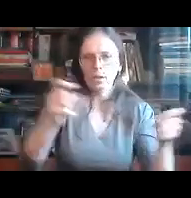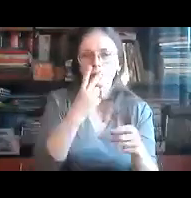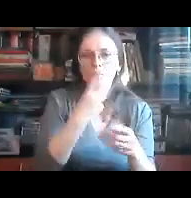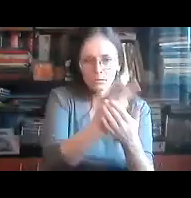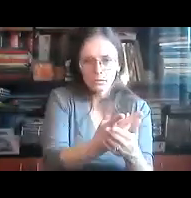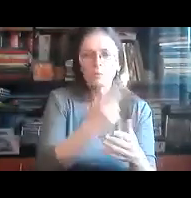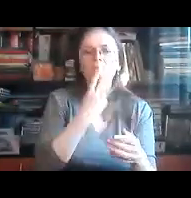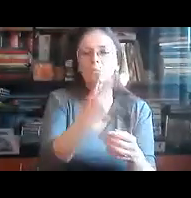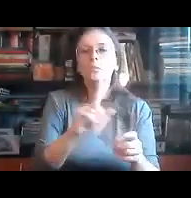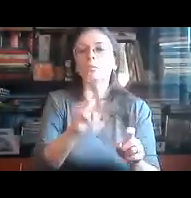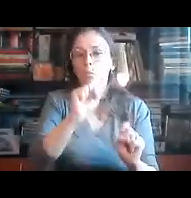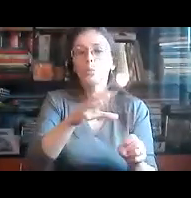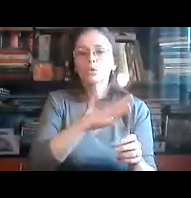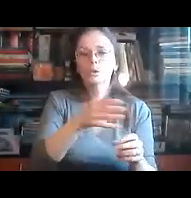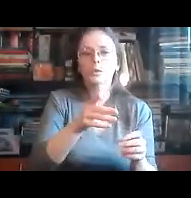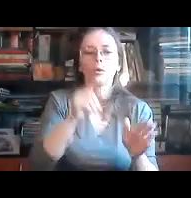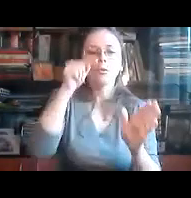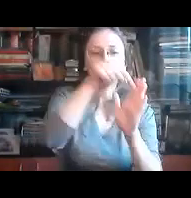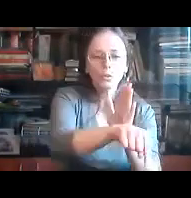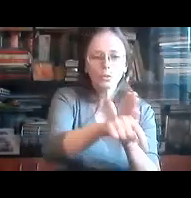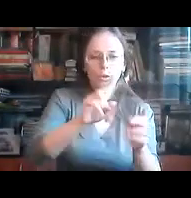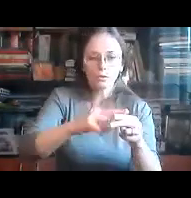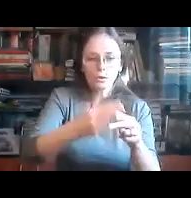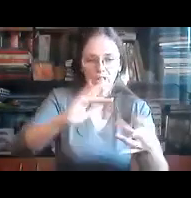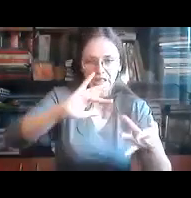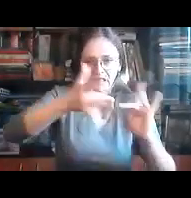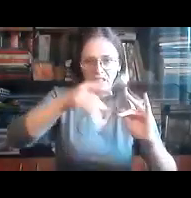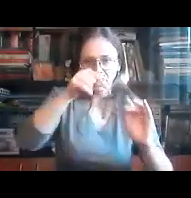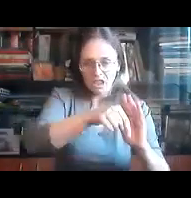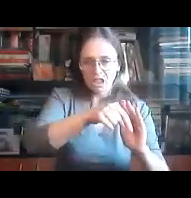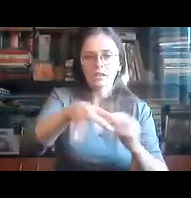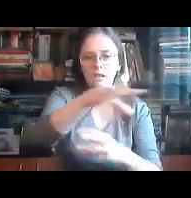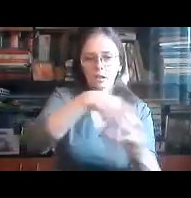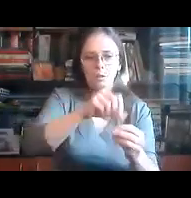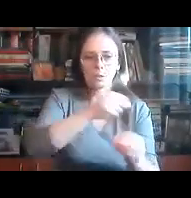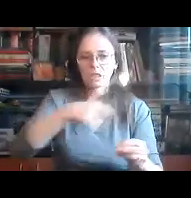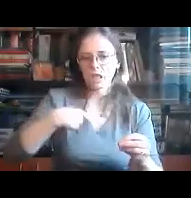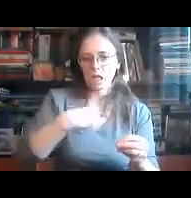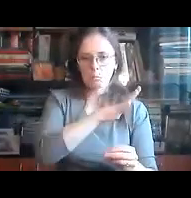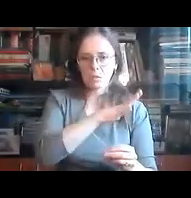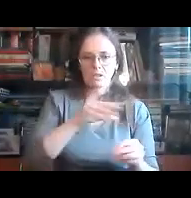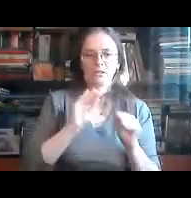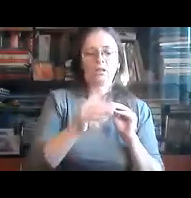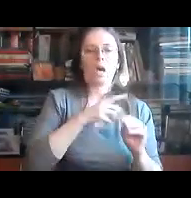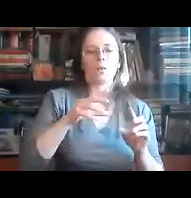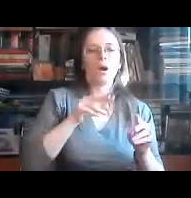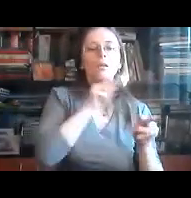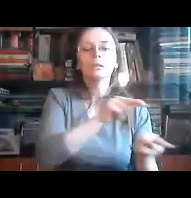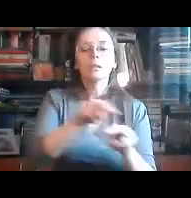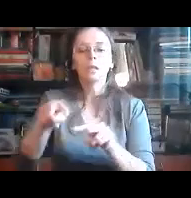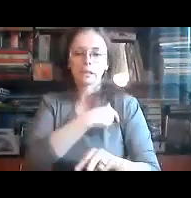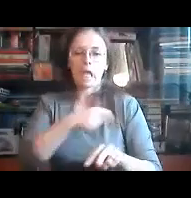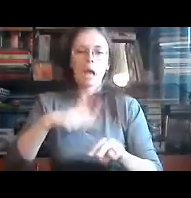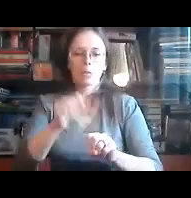модератором контента, то есть представить себя модератором Фейсбука, и то есть вот это вот будет спектакль. То есть он, правда, за деньги завтра,